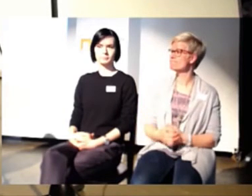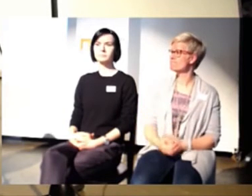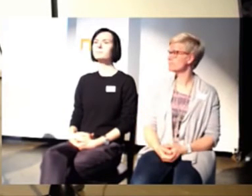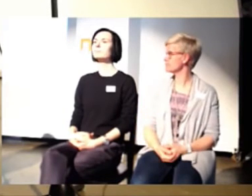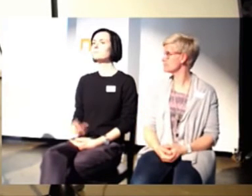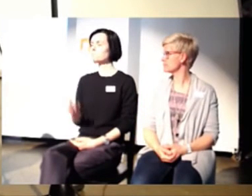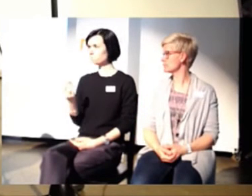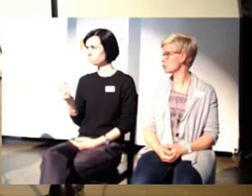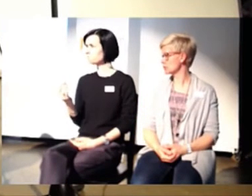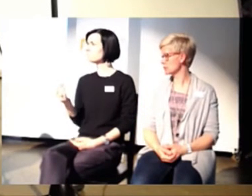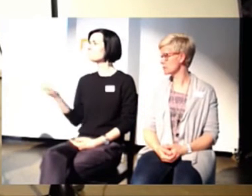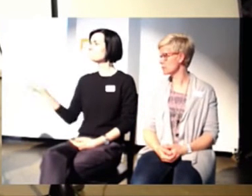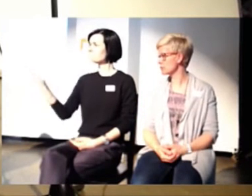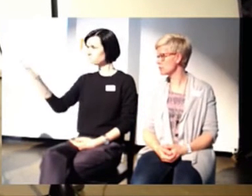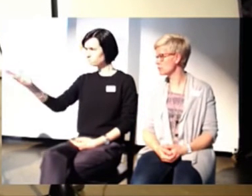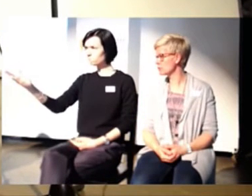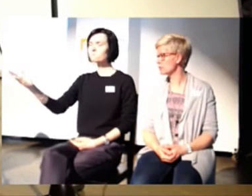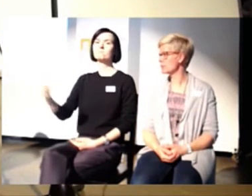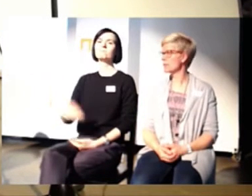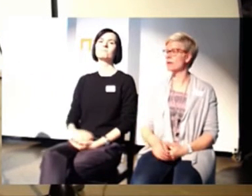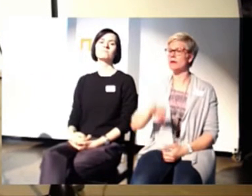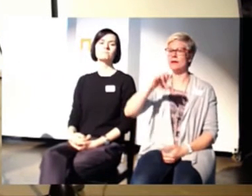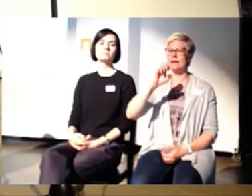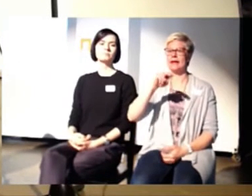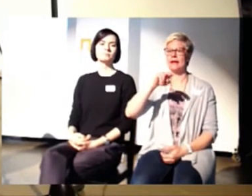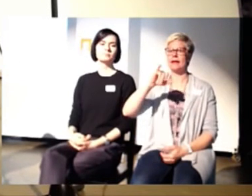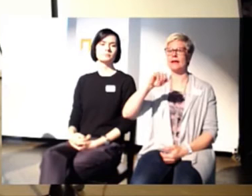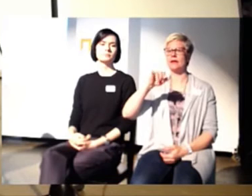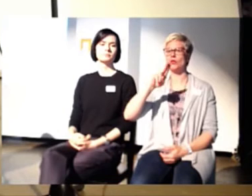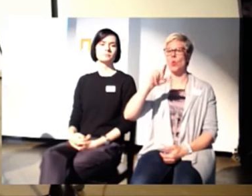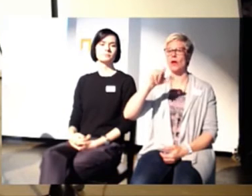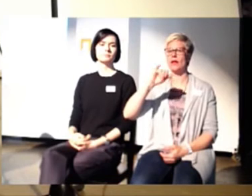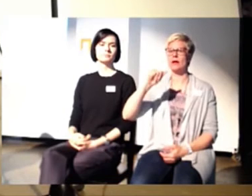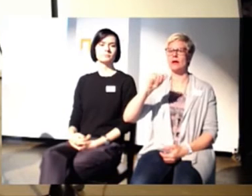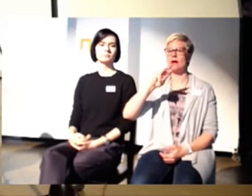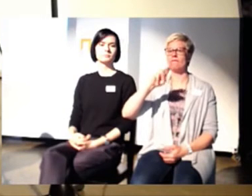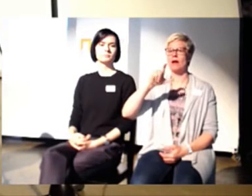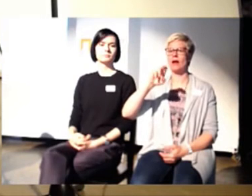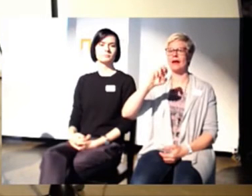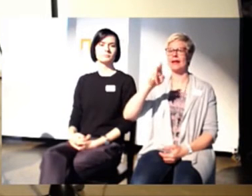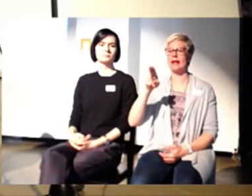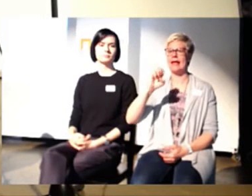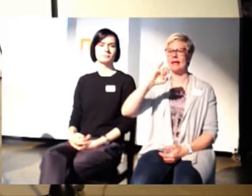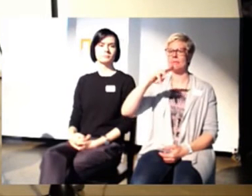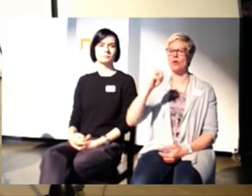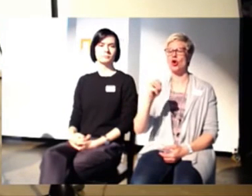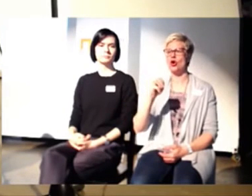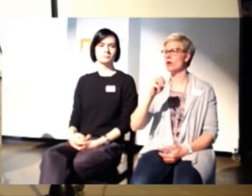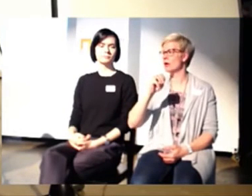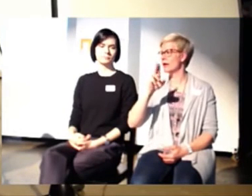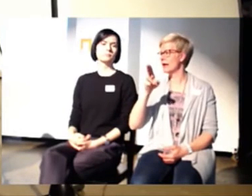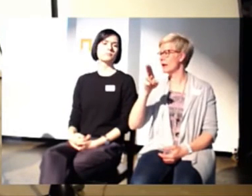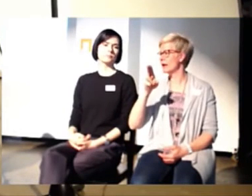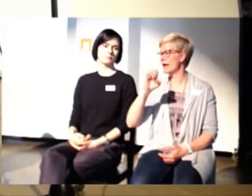Mä oon Jenni Ulja, Tallinheimo Heimainen tekstiä- ja käsitetaiteilija ja myös järjestöaktiivi.